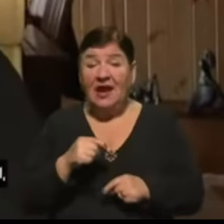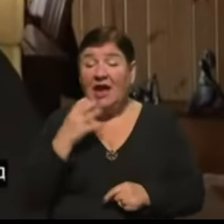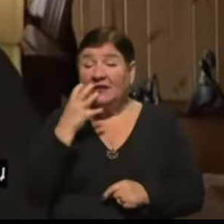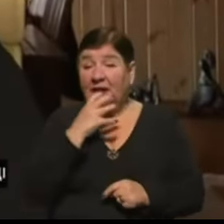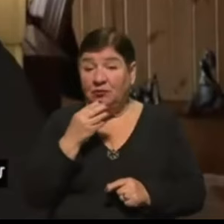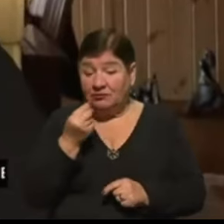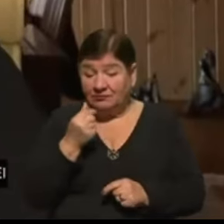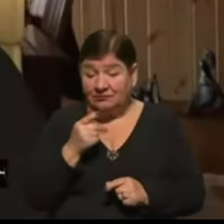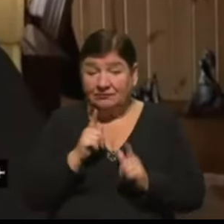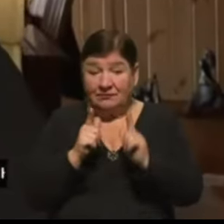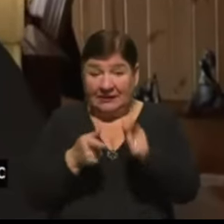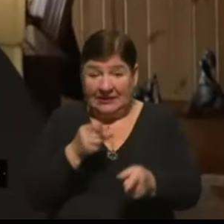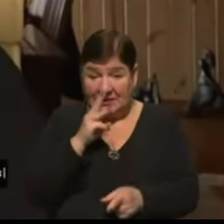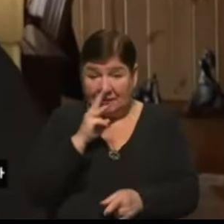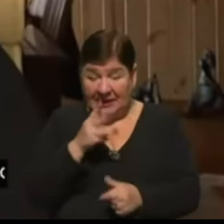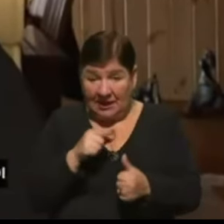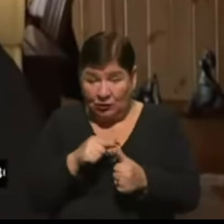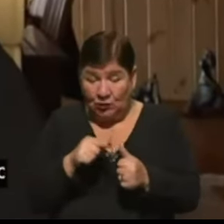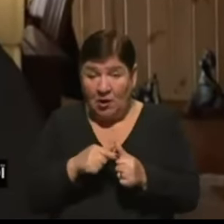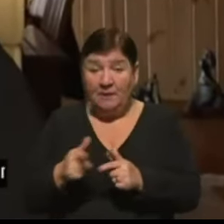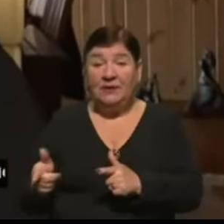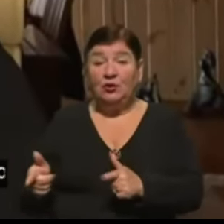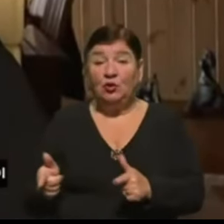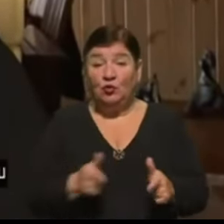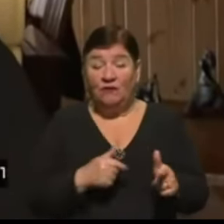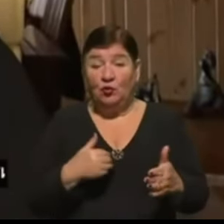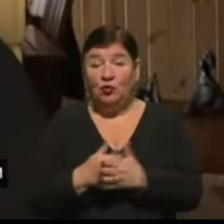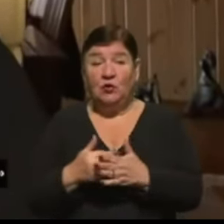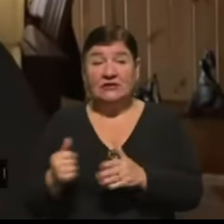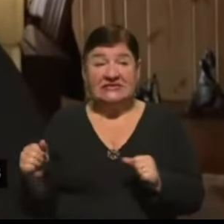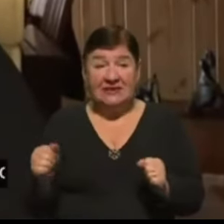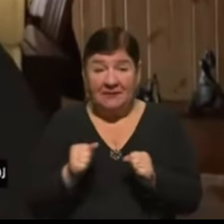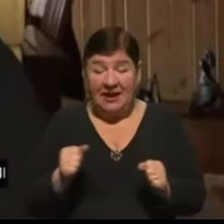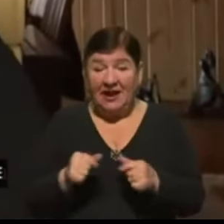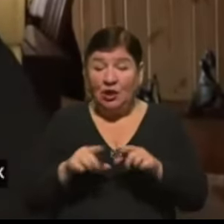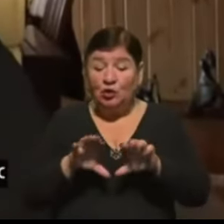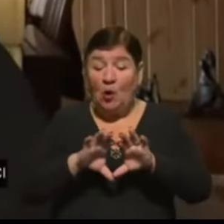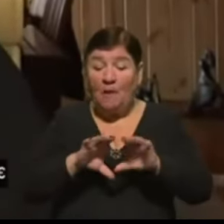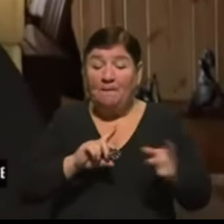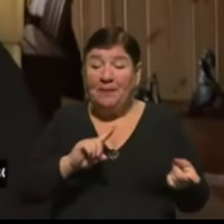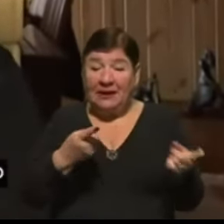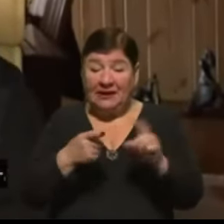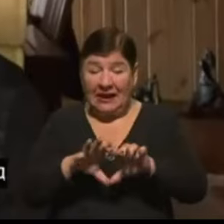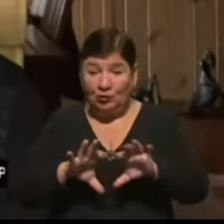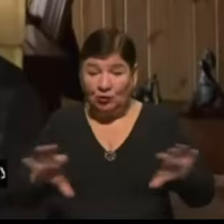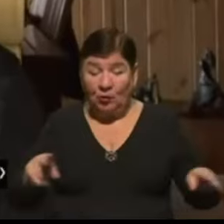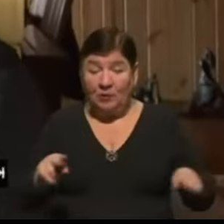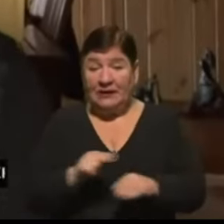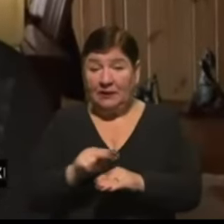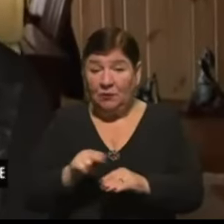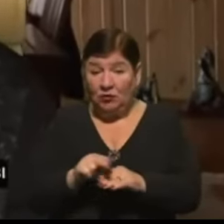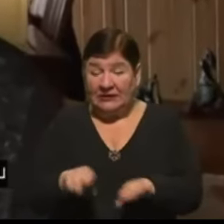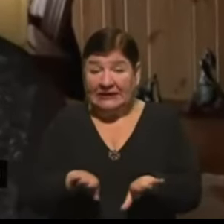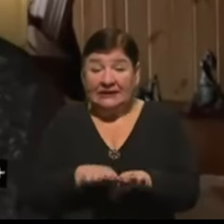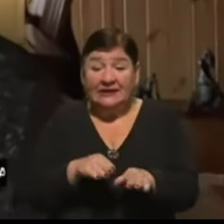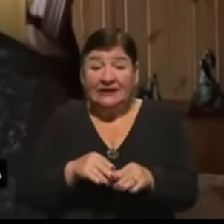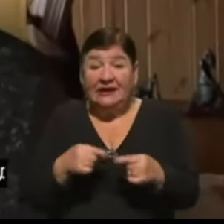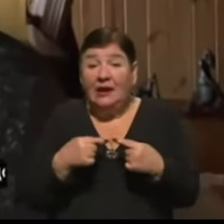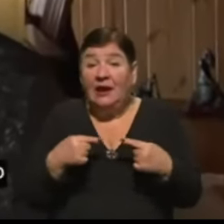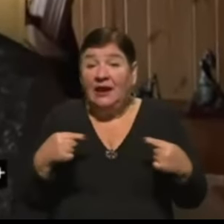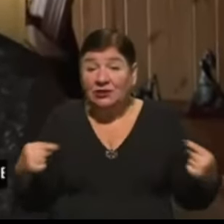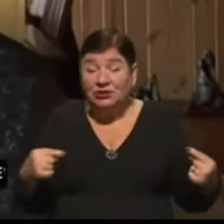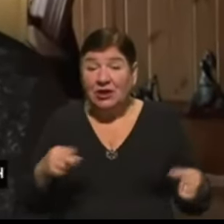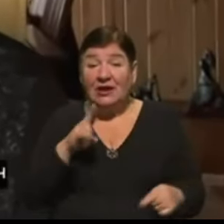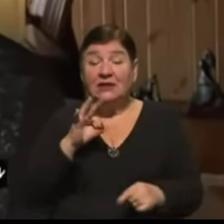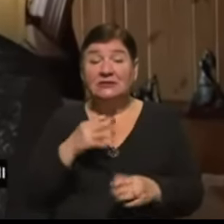вистачає грошей на зарплатню, на підготовку до зими, на перекладку труб, на ремонти і так далі, на банальні речі, розумієте? І